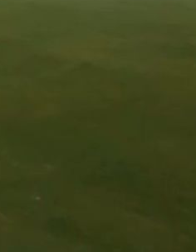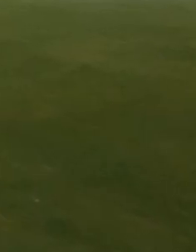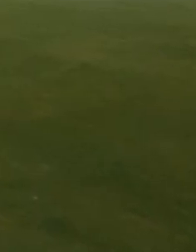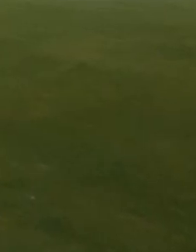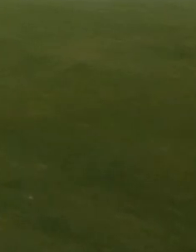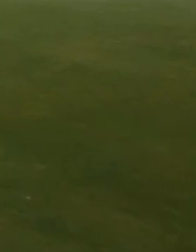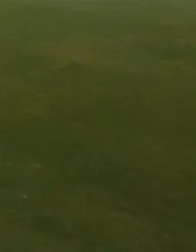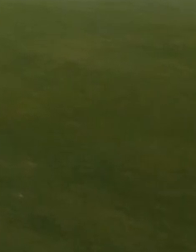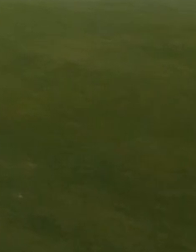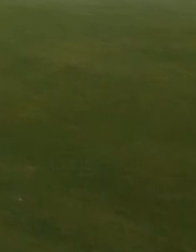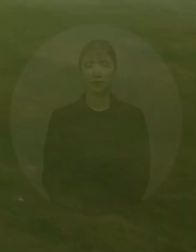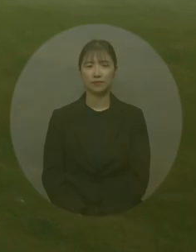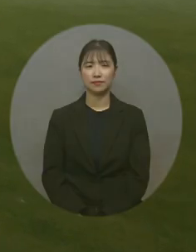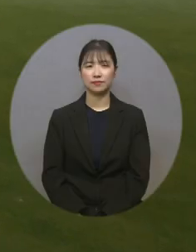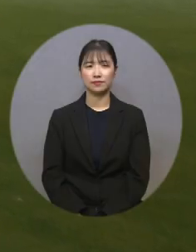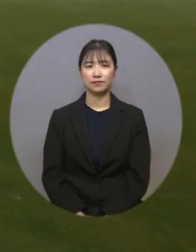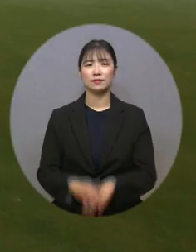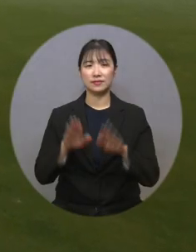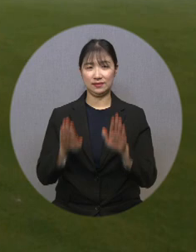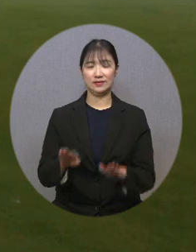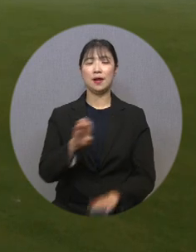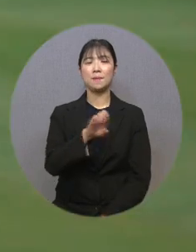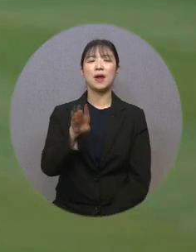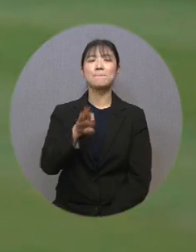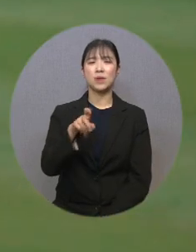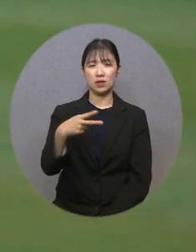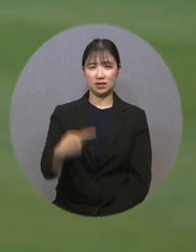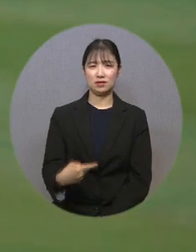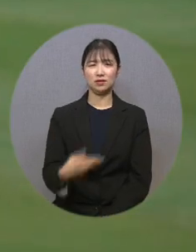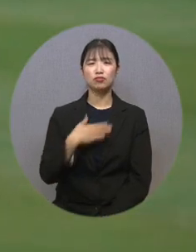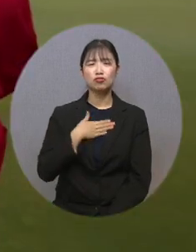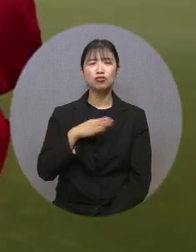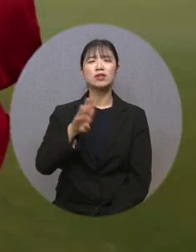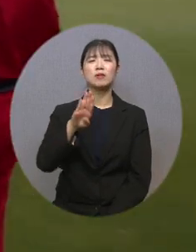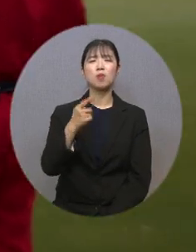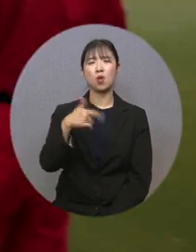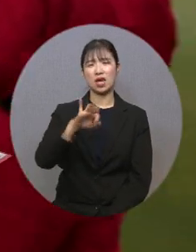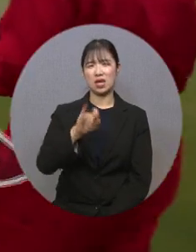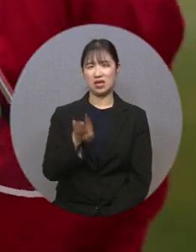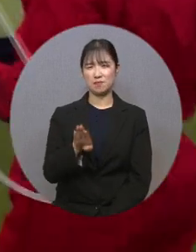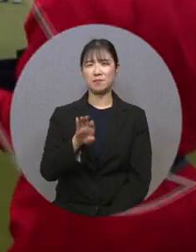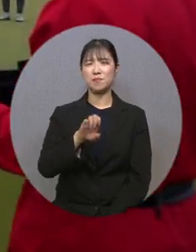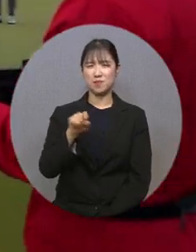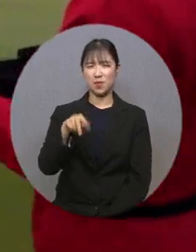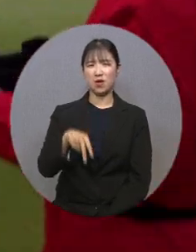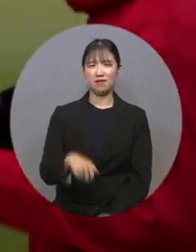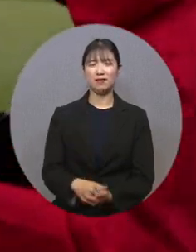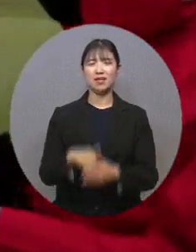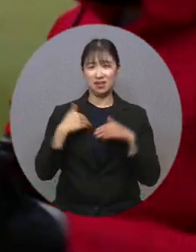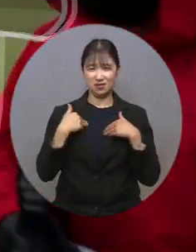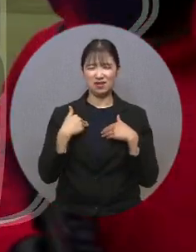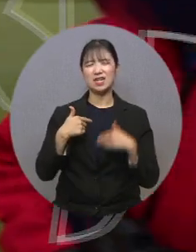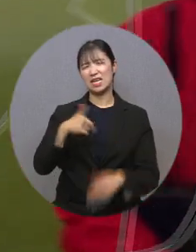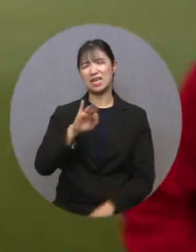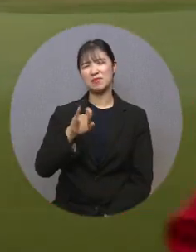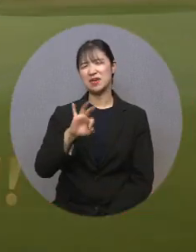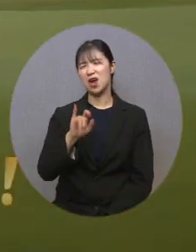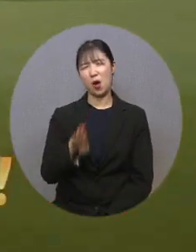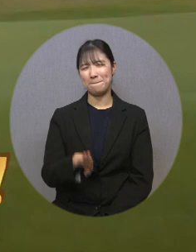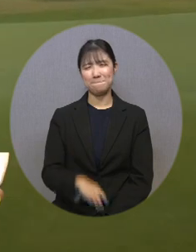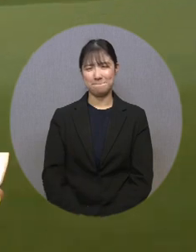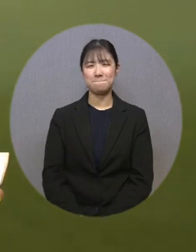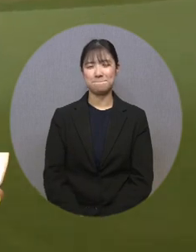이게 파퍼. 파퍼시에요. 우리는 이거 보기퍼시잖아. 우리 기버. 오케이. 응. 감사합니다. 아싸!